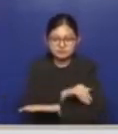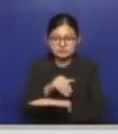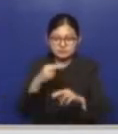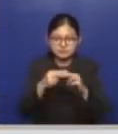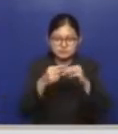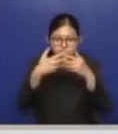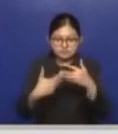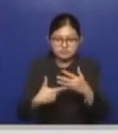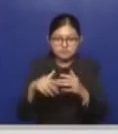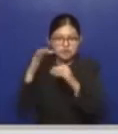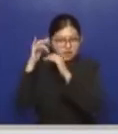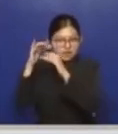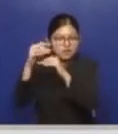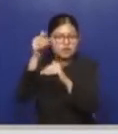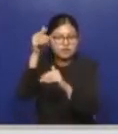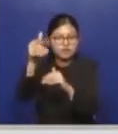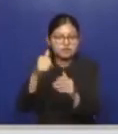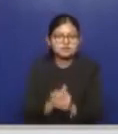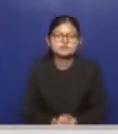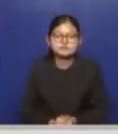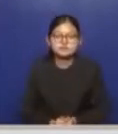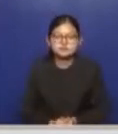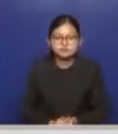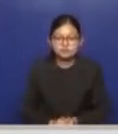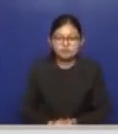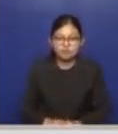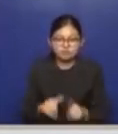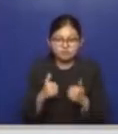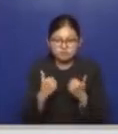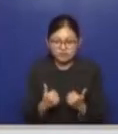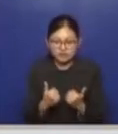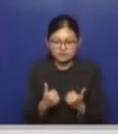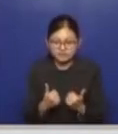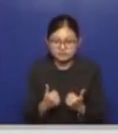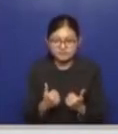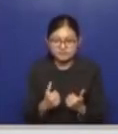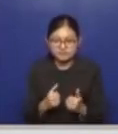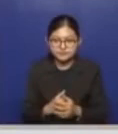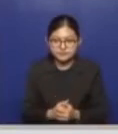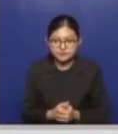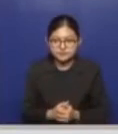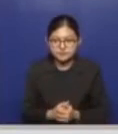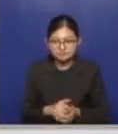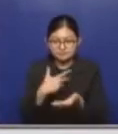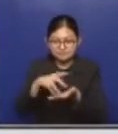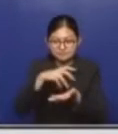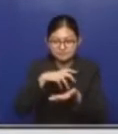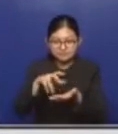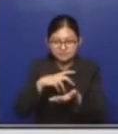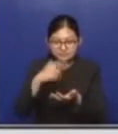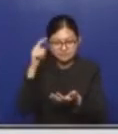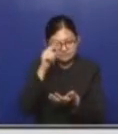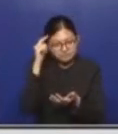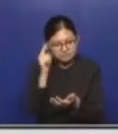คก้าวไกลครับท่านประธานครับวันนี้ผมขอมาอภิปรายเป็นข้อสังเ